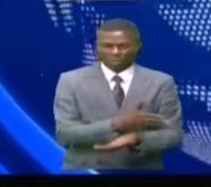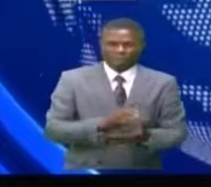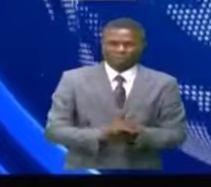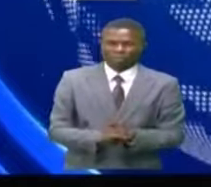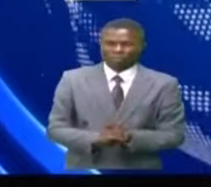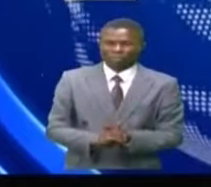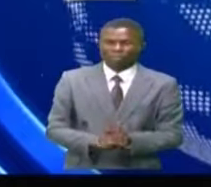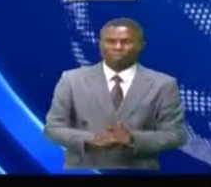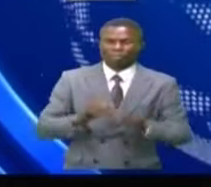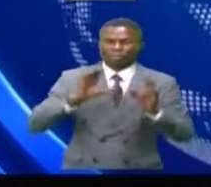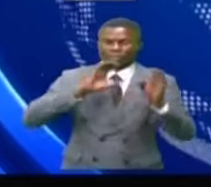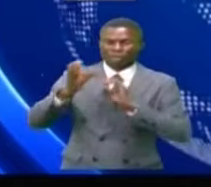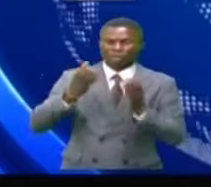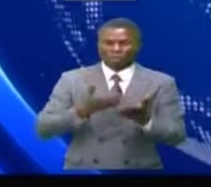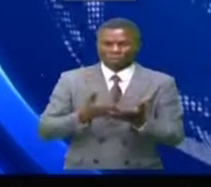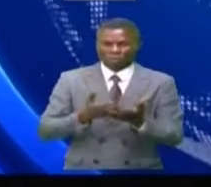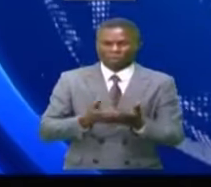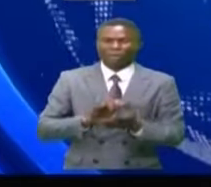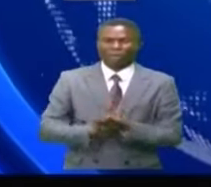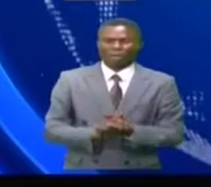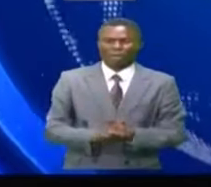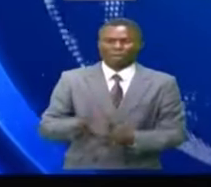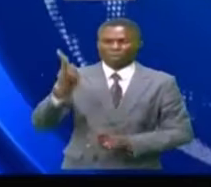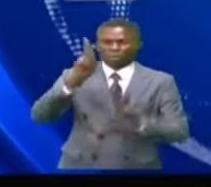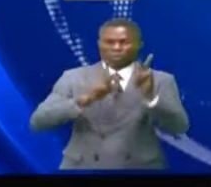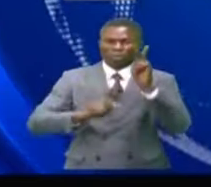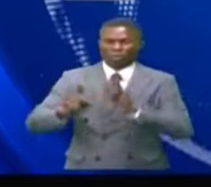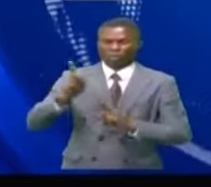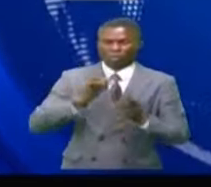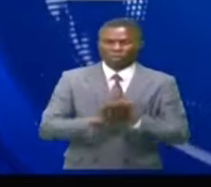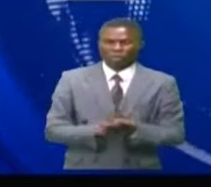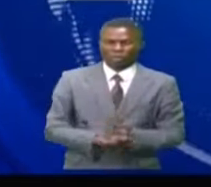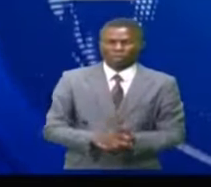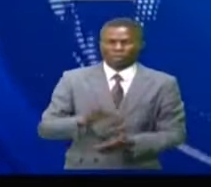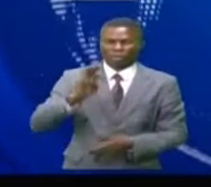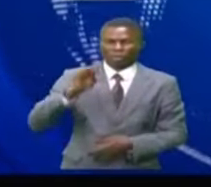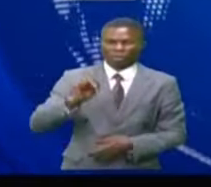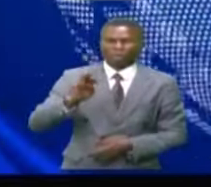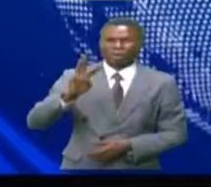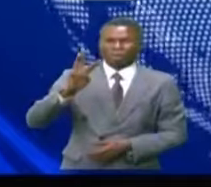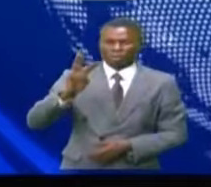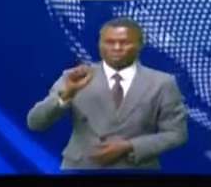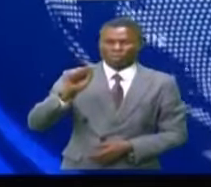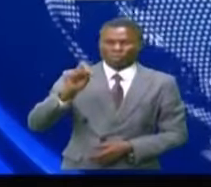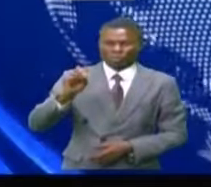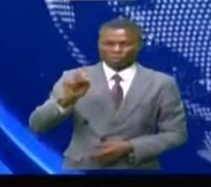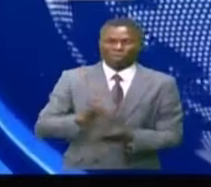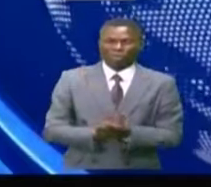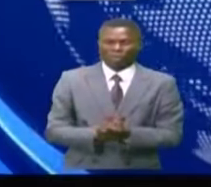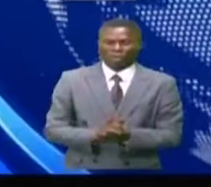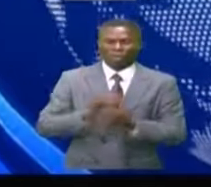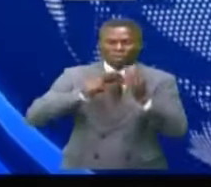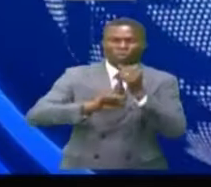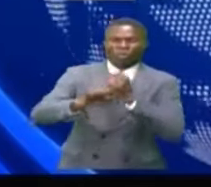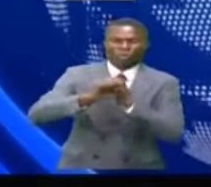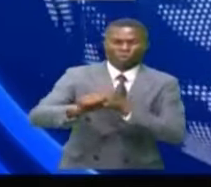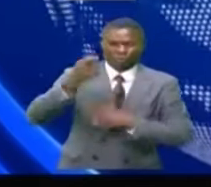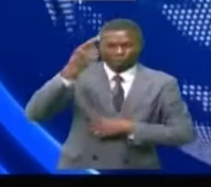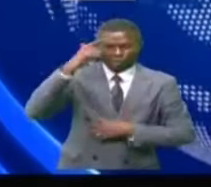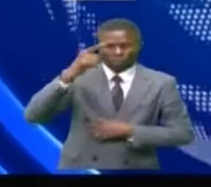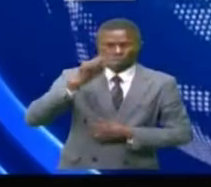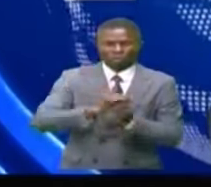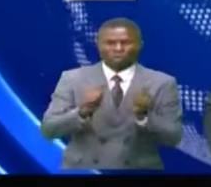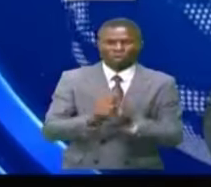ces titres avant de nous quitter, la population de Mwandingusha à Kambov sensibilisée sur les